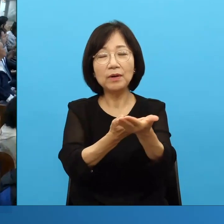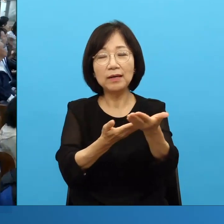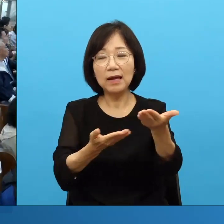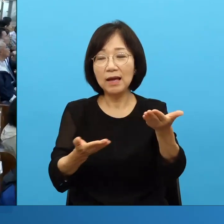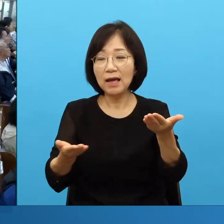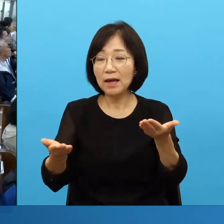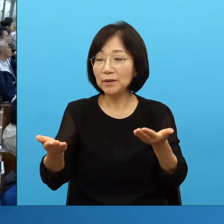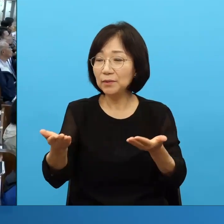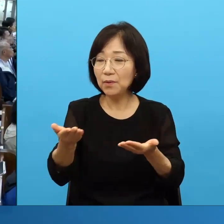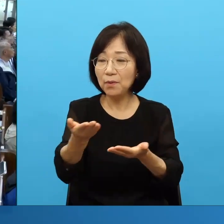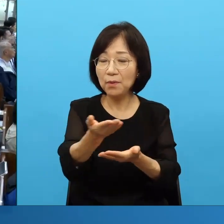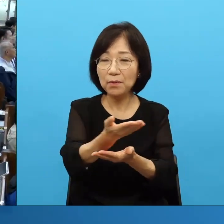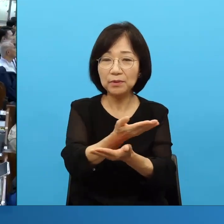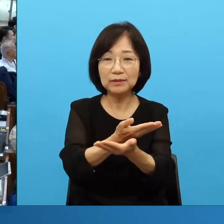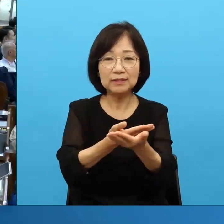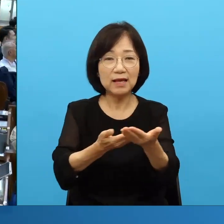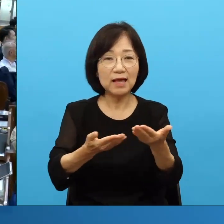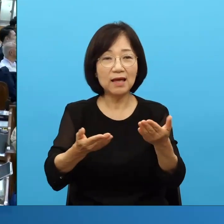성도의